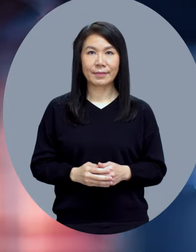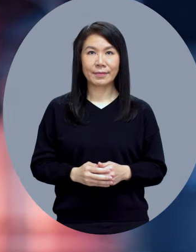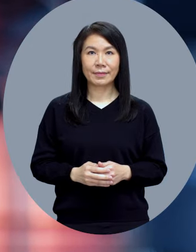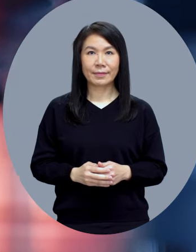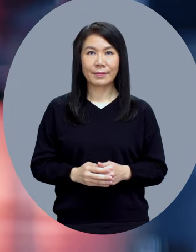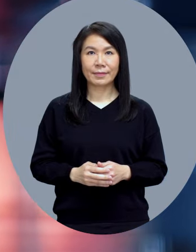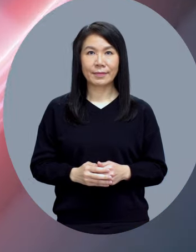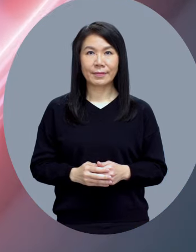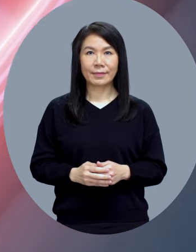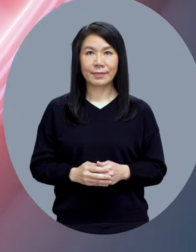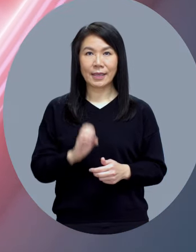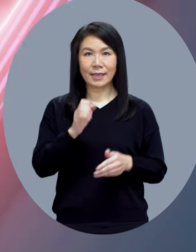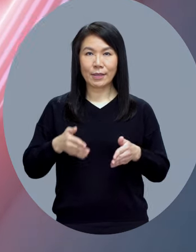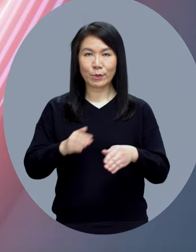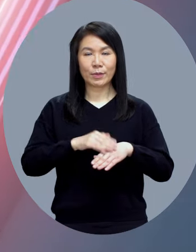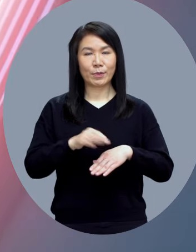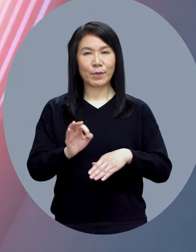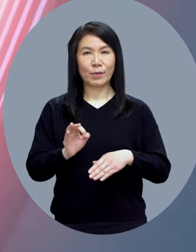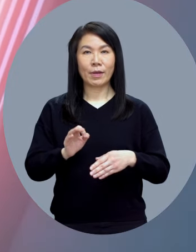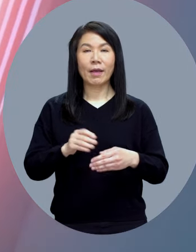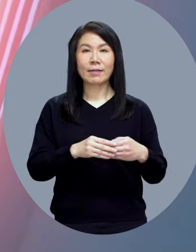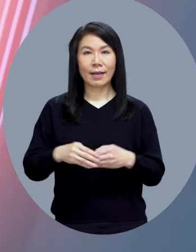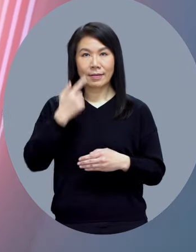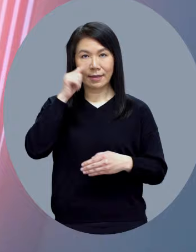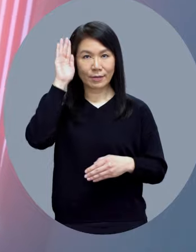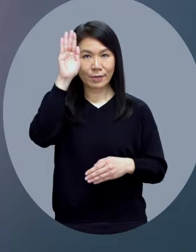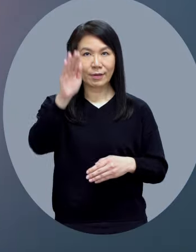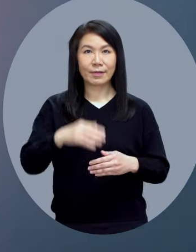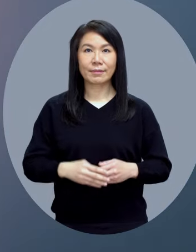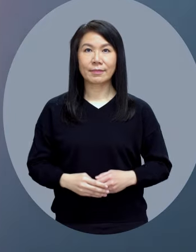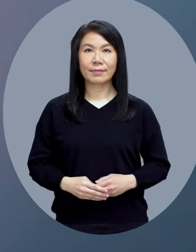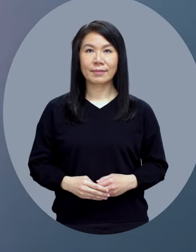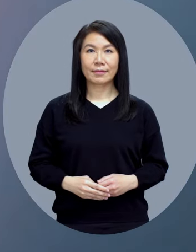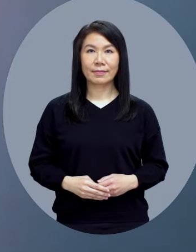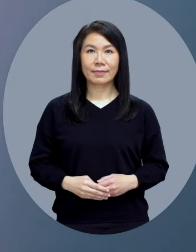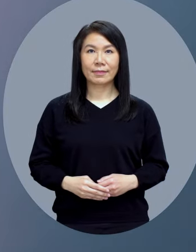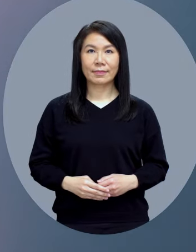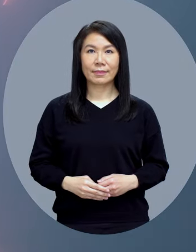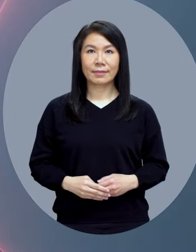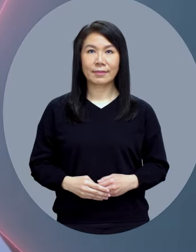非足式医导引领未来新一步。